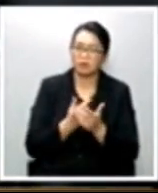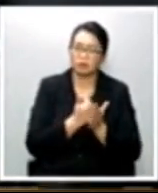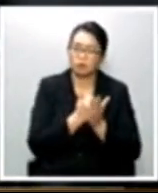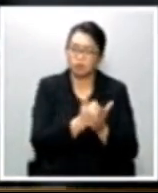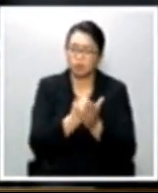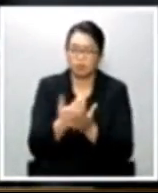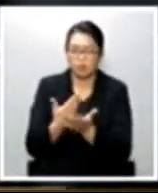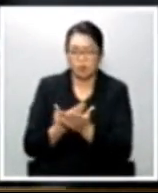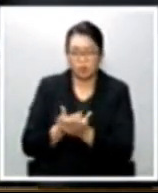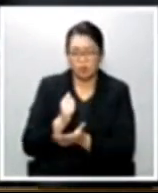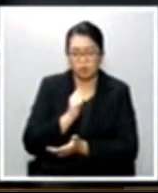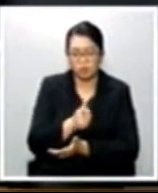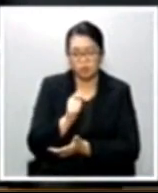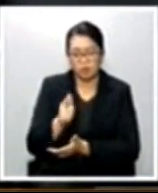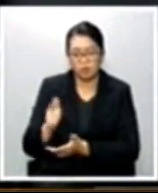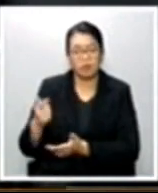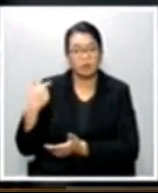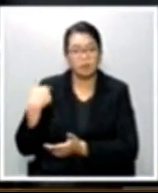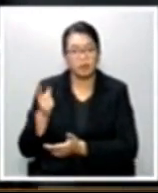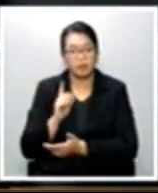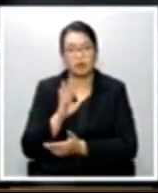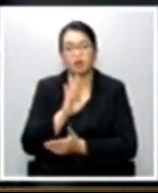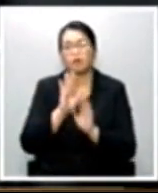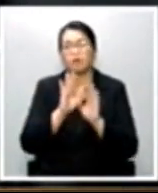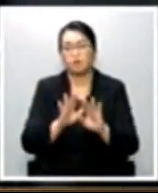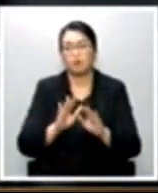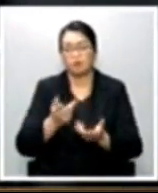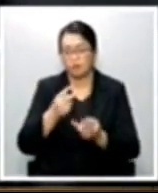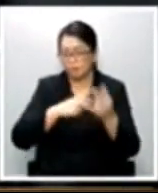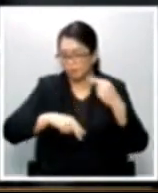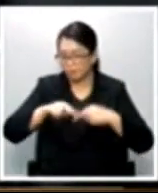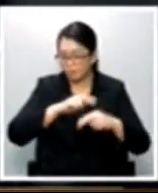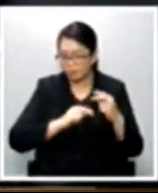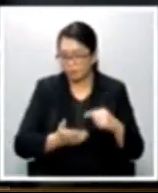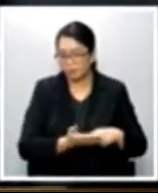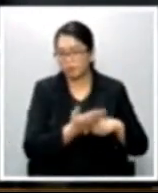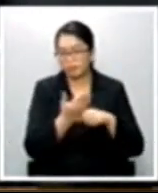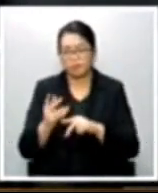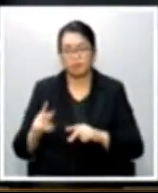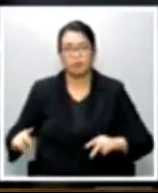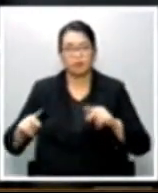นท้องถิ่นอยากนำเรื่องนี้หารือผ่านไปยังท่านประธานเพื่อได้นำไปถึงกระทรวงมหาดไทยด้วยครับ